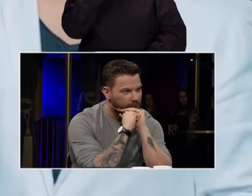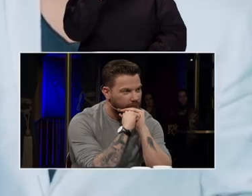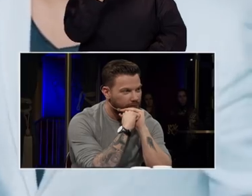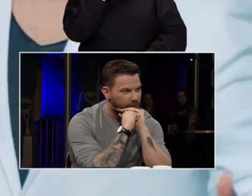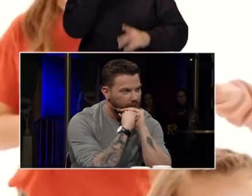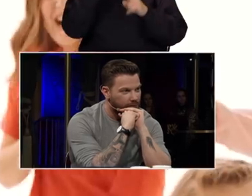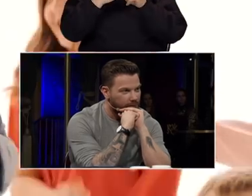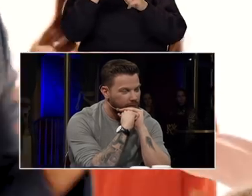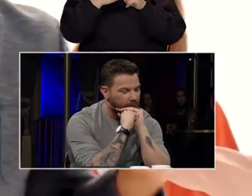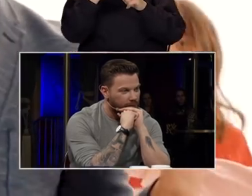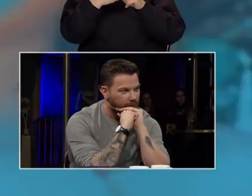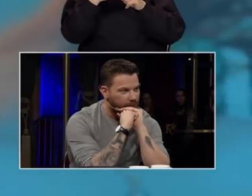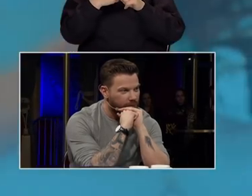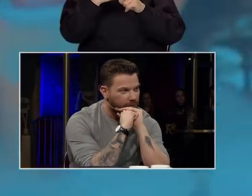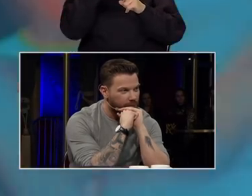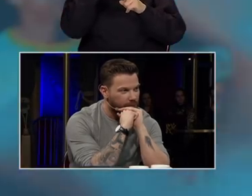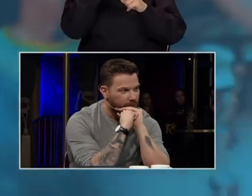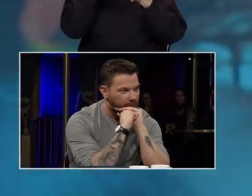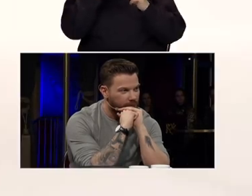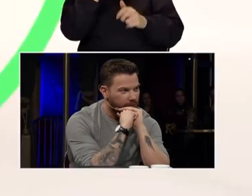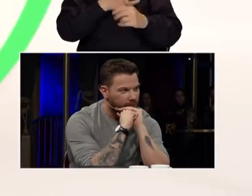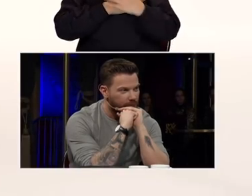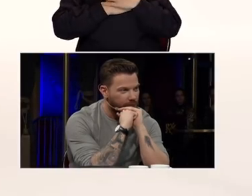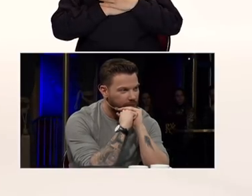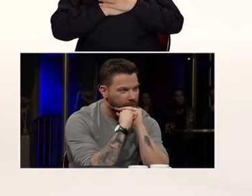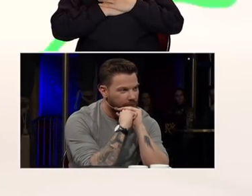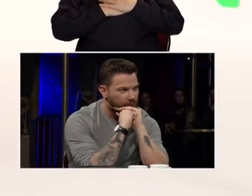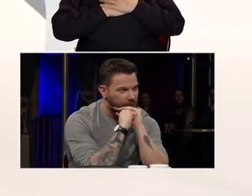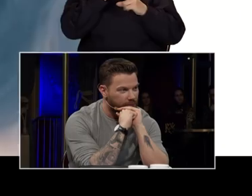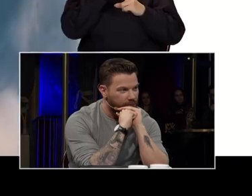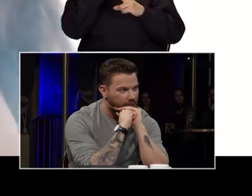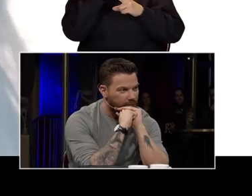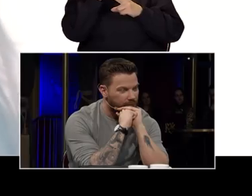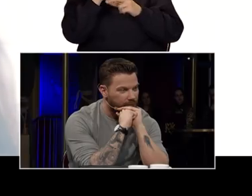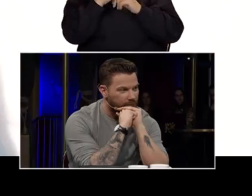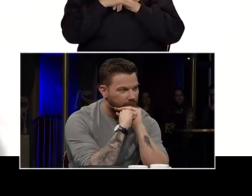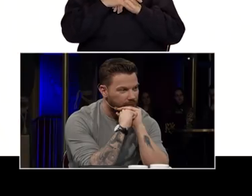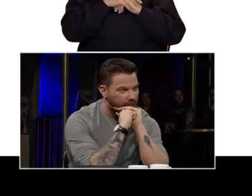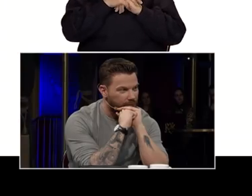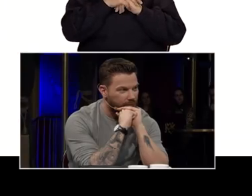dene, koy elini kalbine, gül her ne mucize